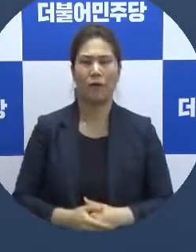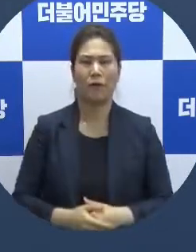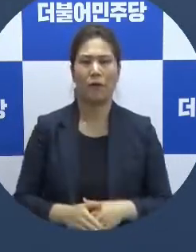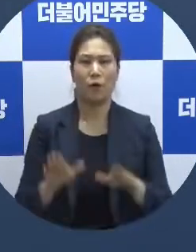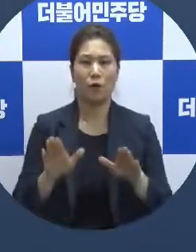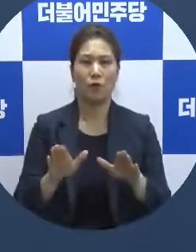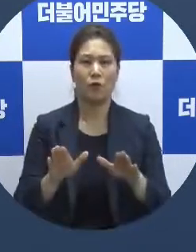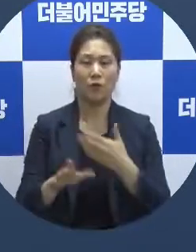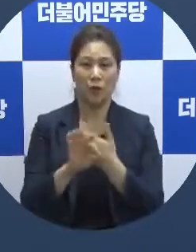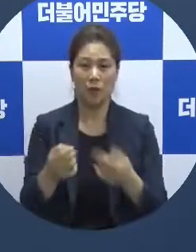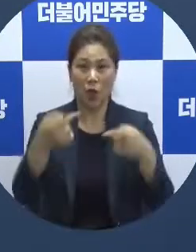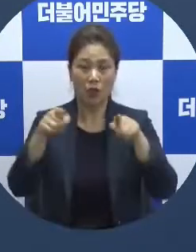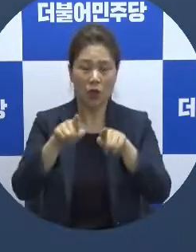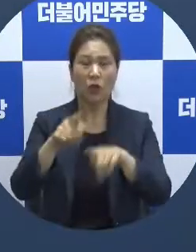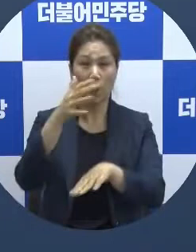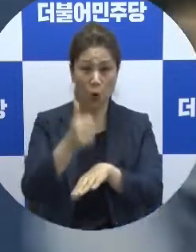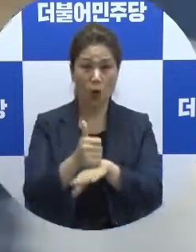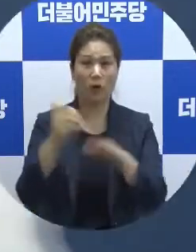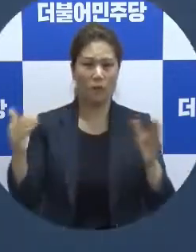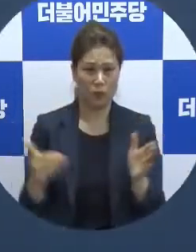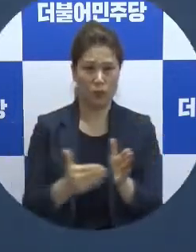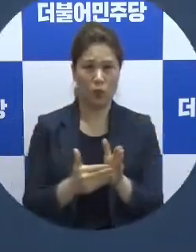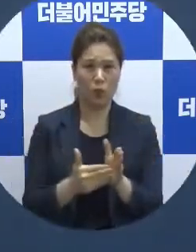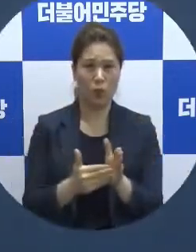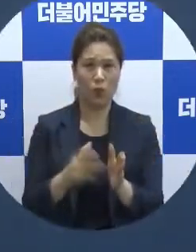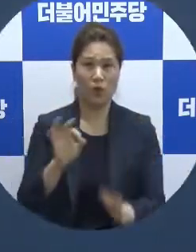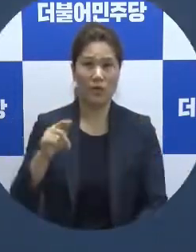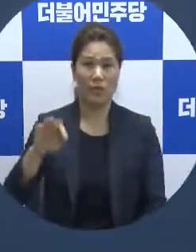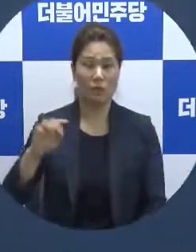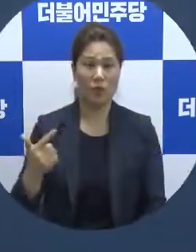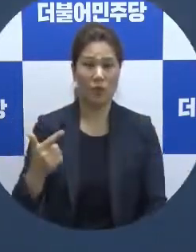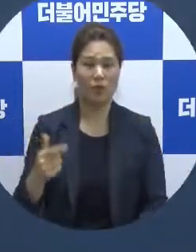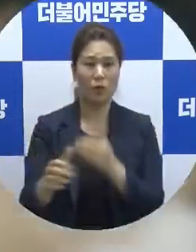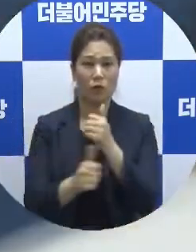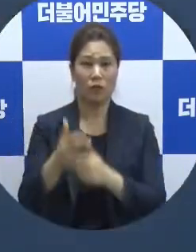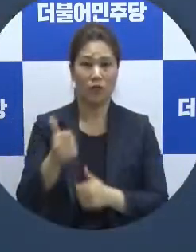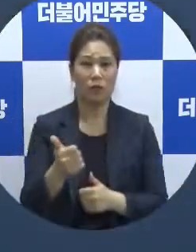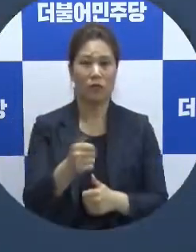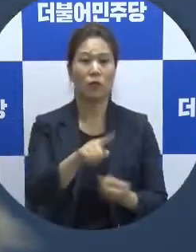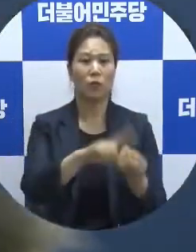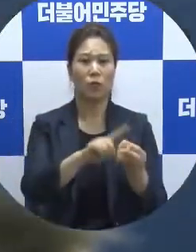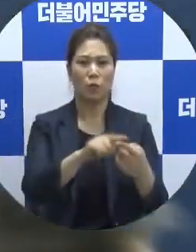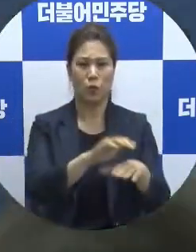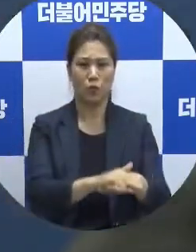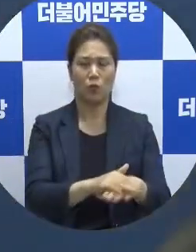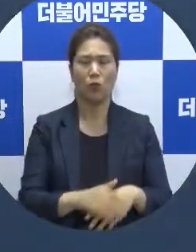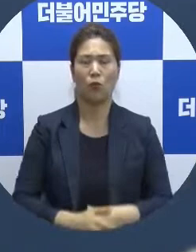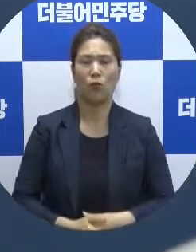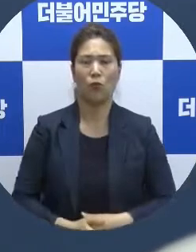예비 경선 결과를 마치고요. 이상민 위원장께서는 잠시만 자리에 대기를 해주시면